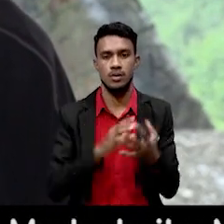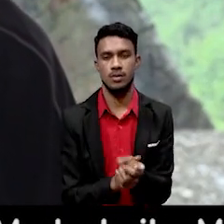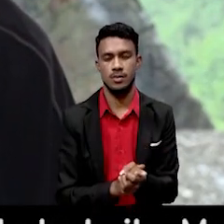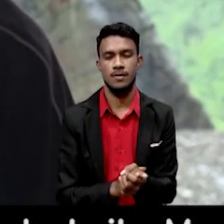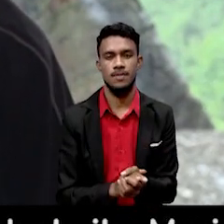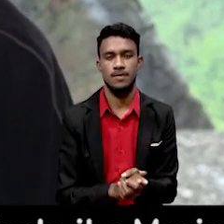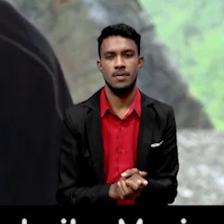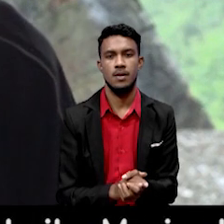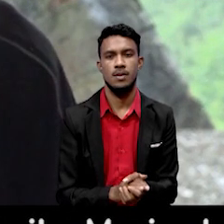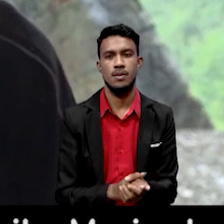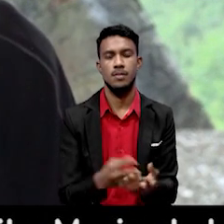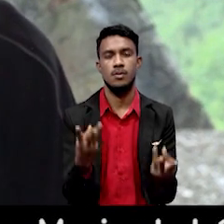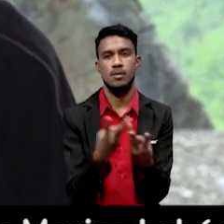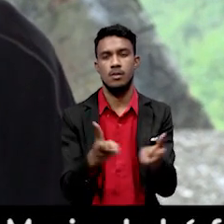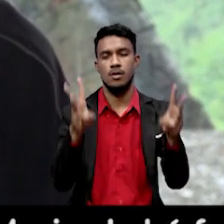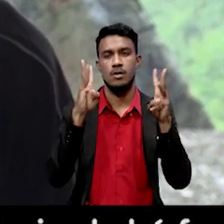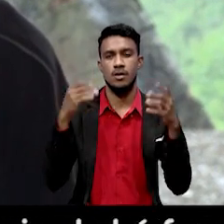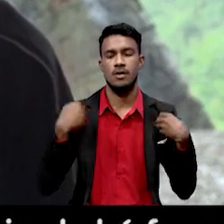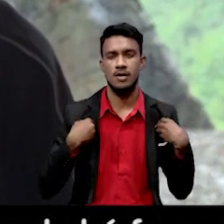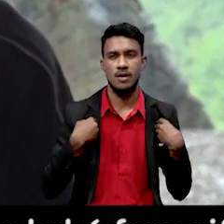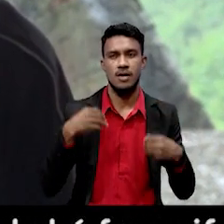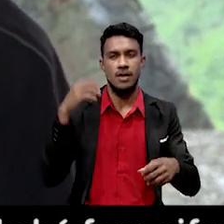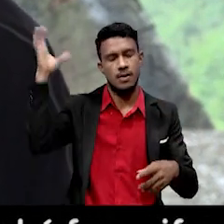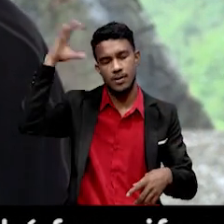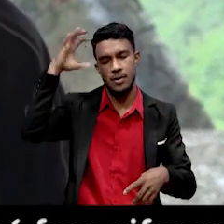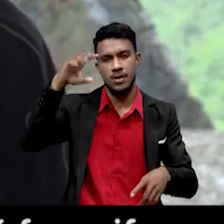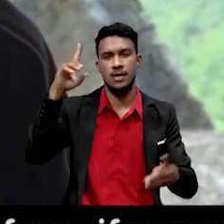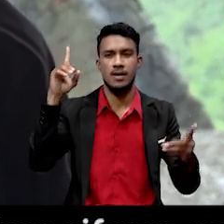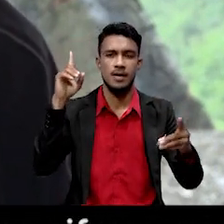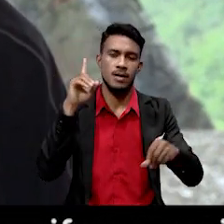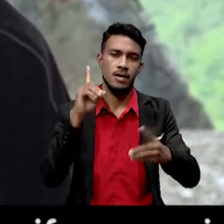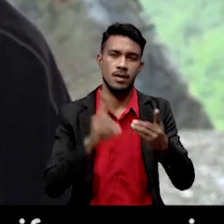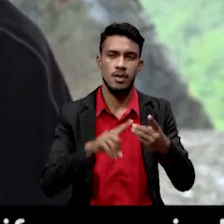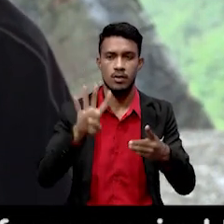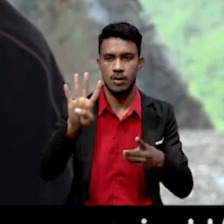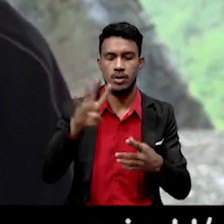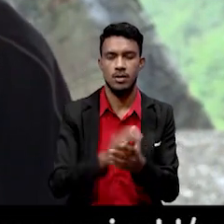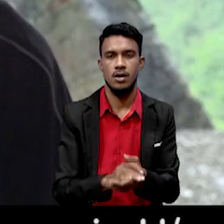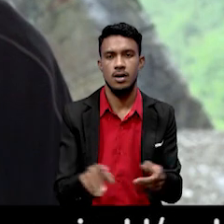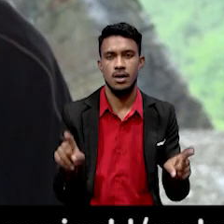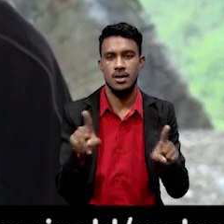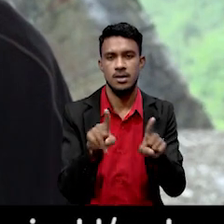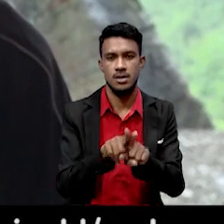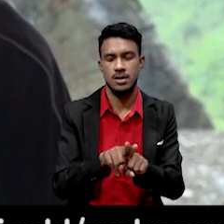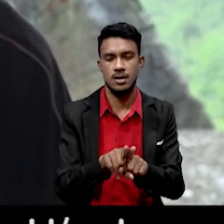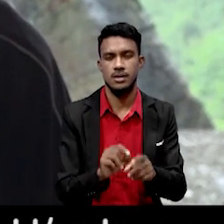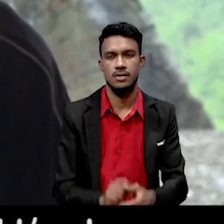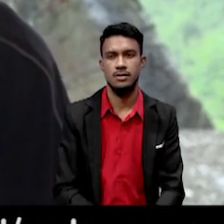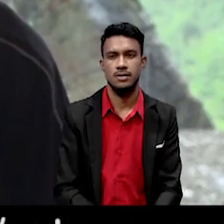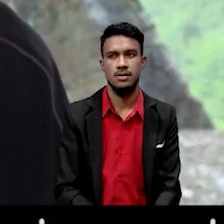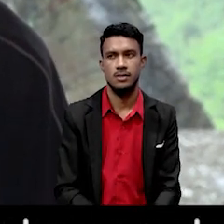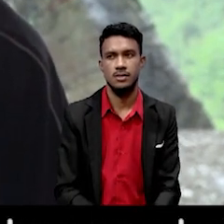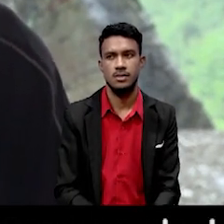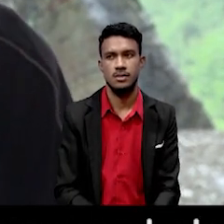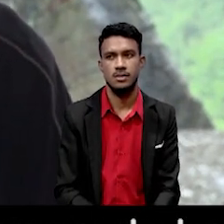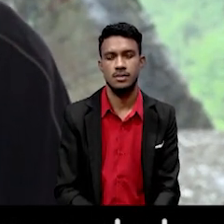gua akuntesi de di kuatru ni laran ini. Ida ne hanesan be ai